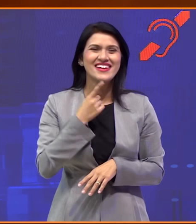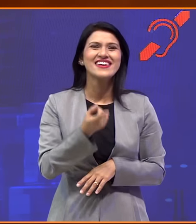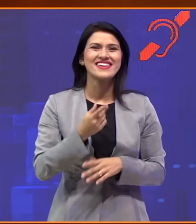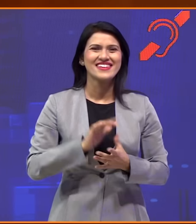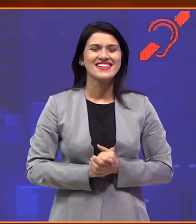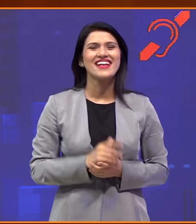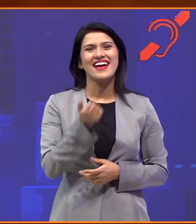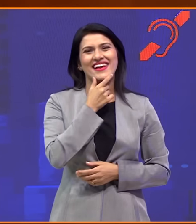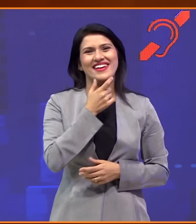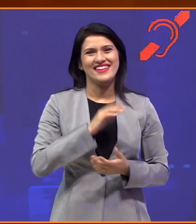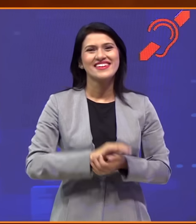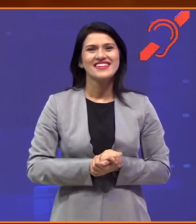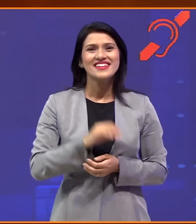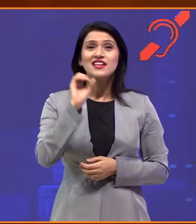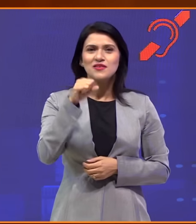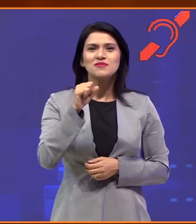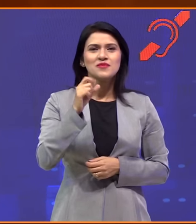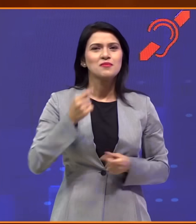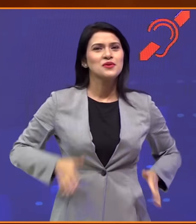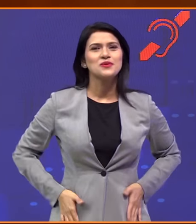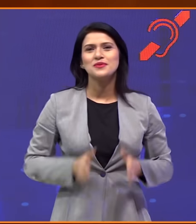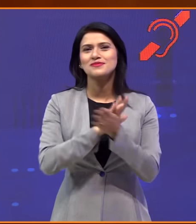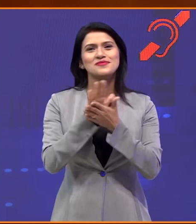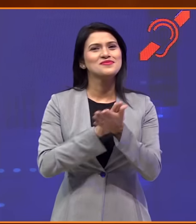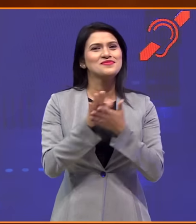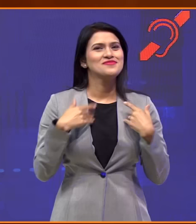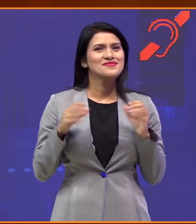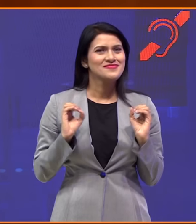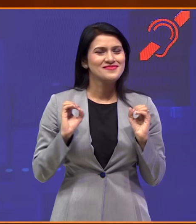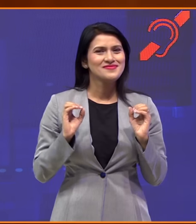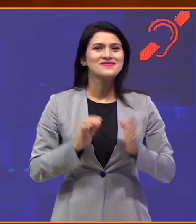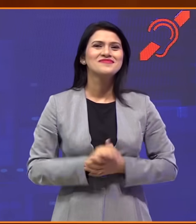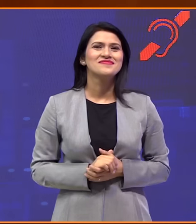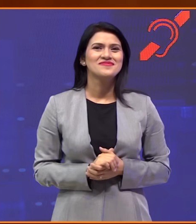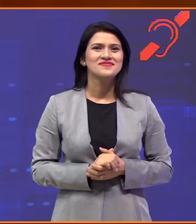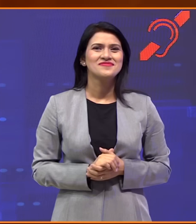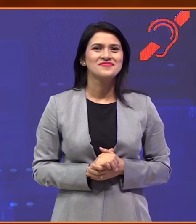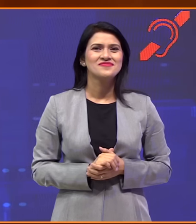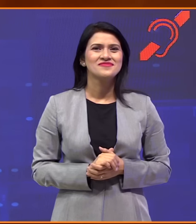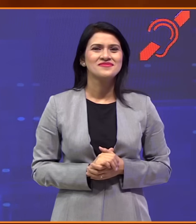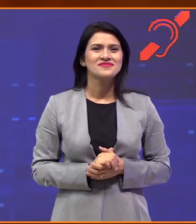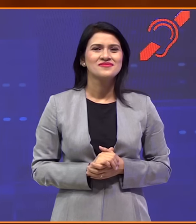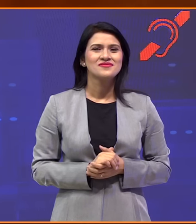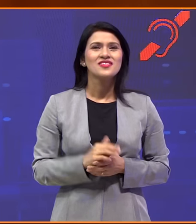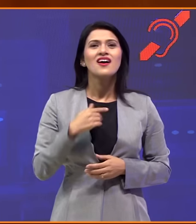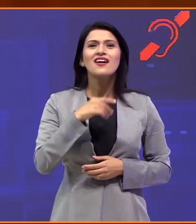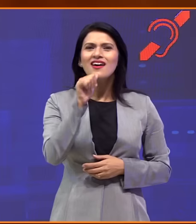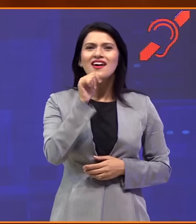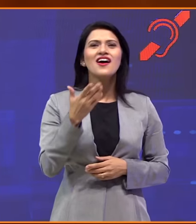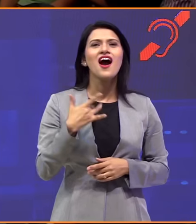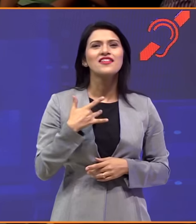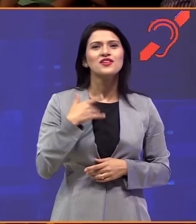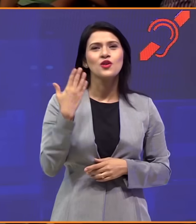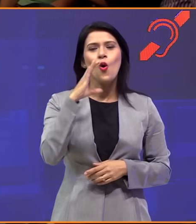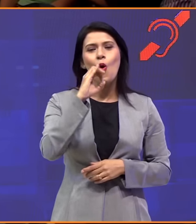थी देखिए मैं था फुकरा हम लोग ओल्ड मंग पीने वाले